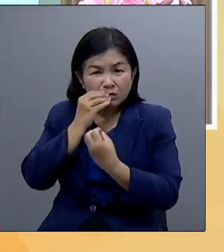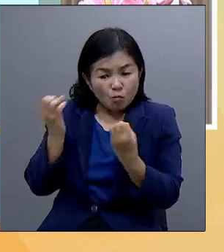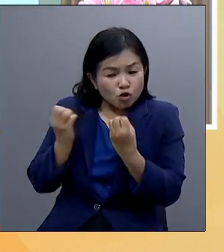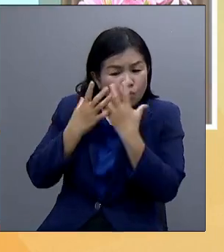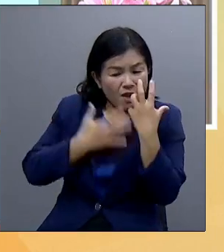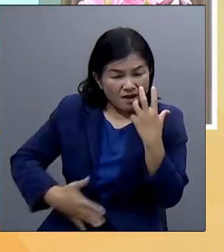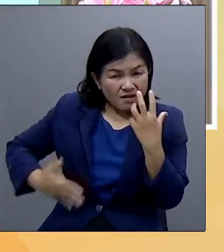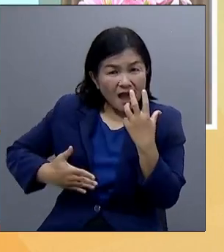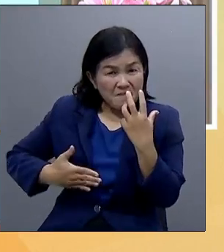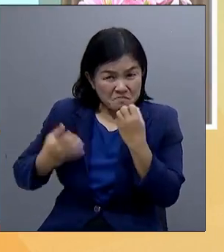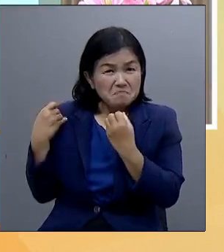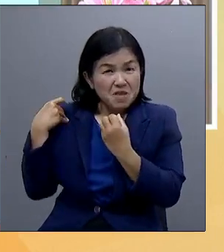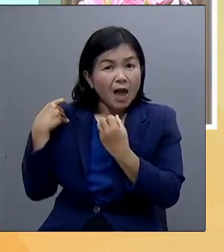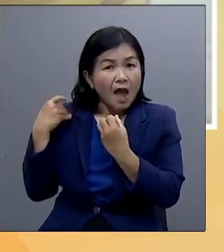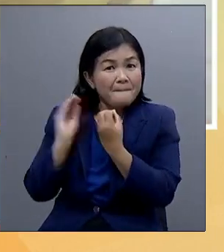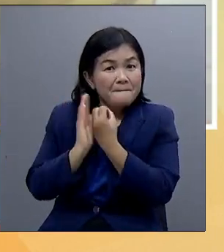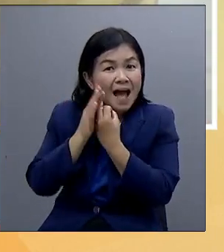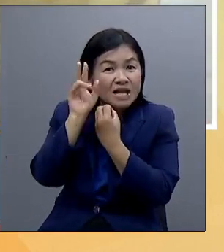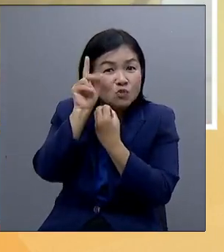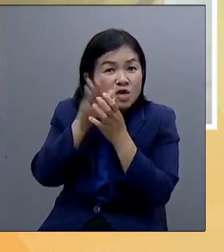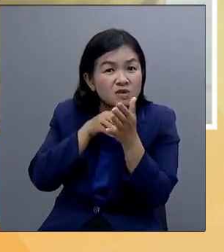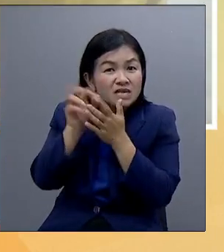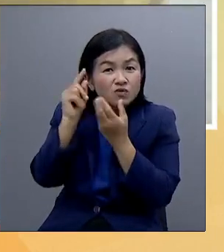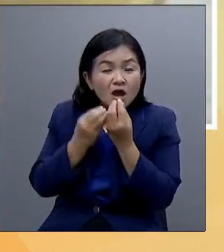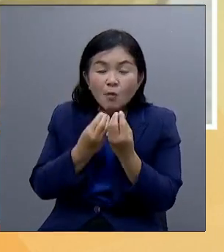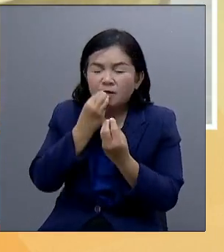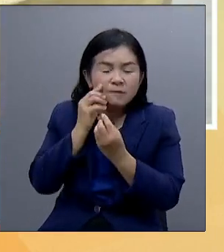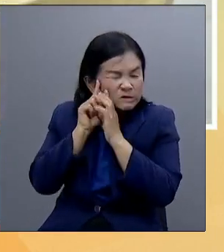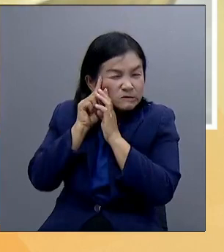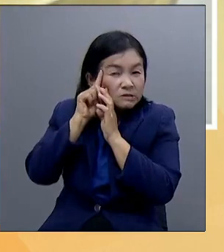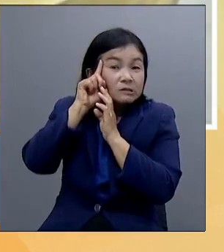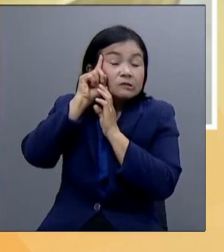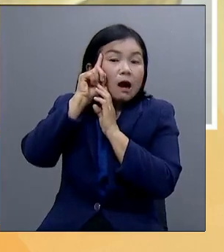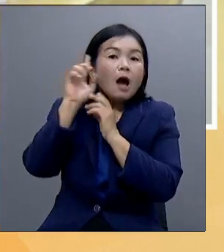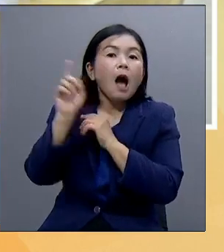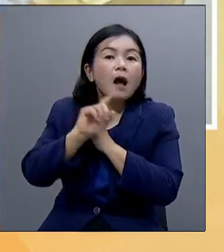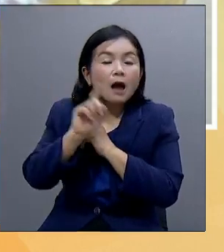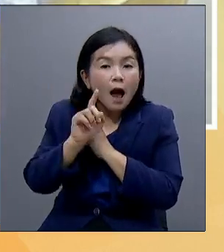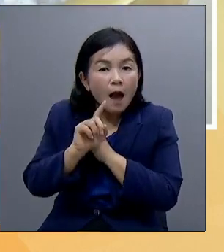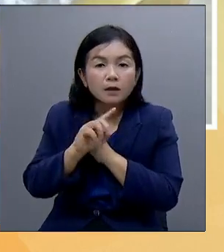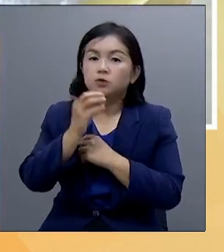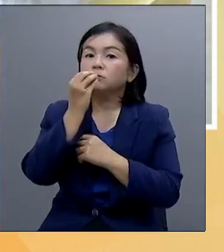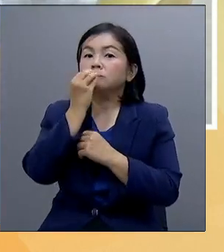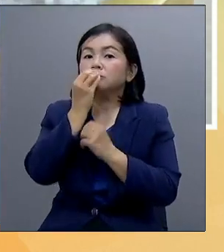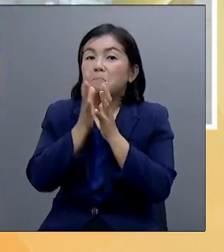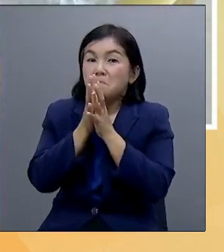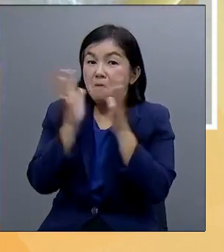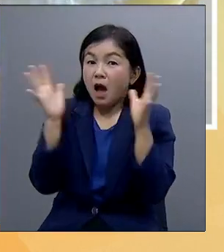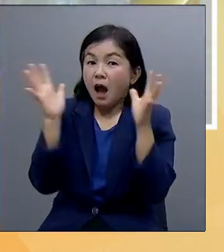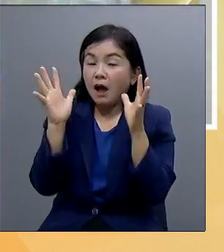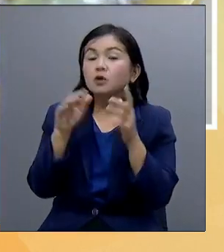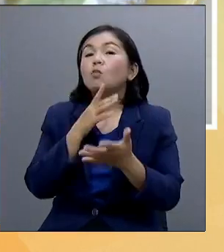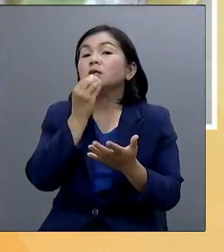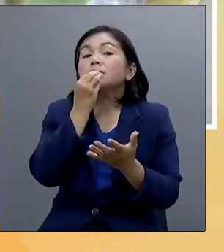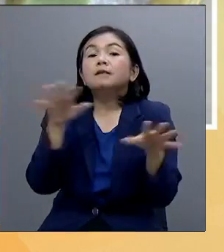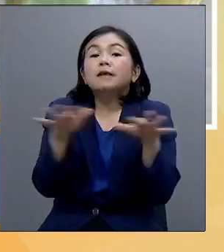ครับ ครับผมสำหรับโทษของวาซาบิเนี่ยจริงๆแล้วถ้าเรารับประทานในปริมาณที่เหมือนเราทานคู่กับอาหารทาน